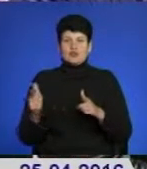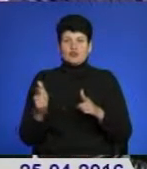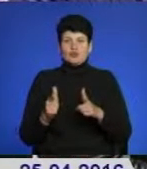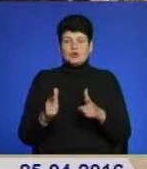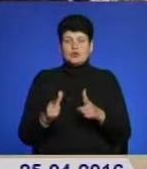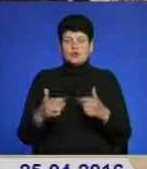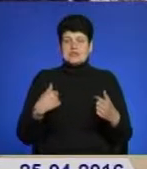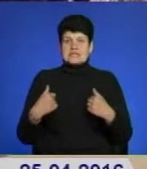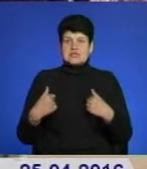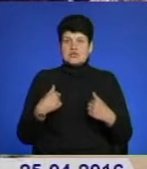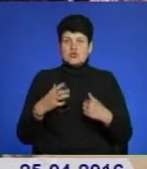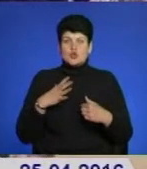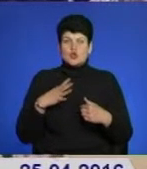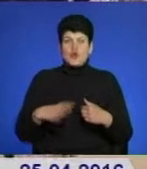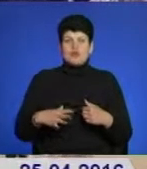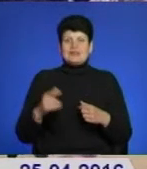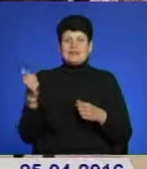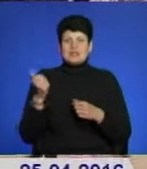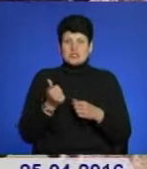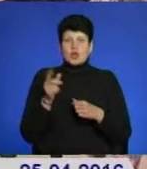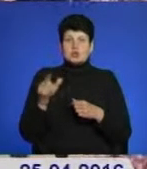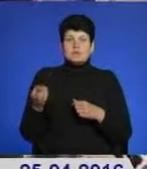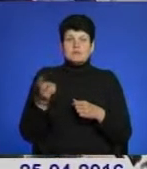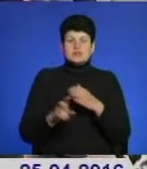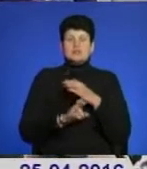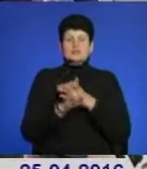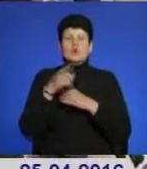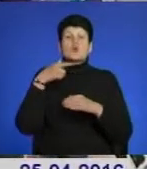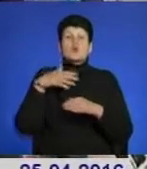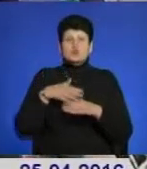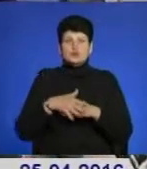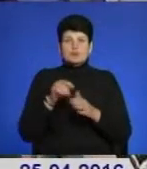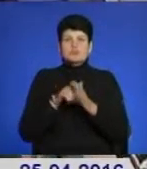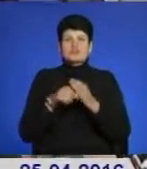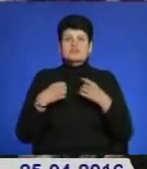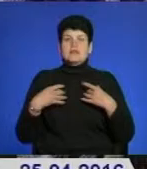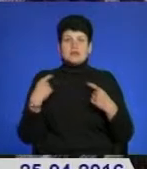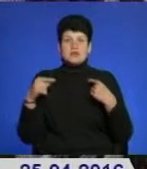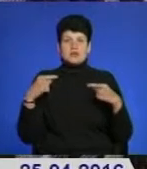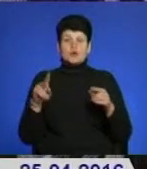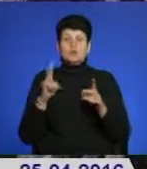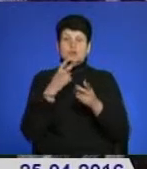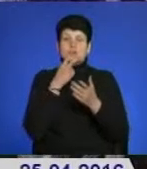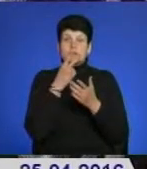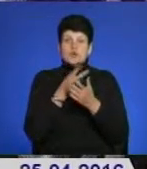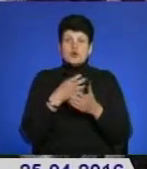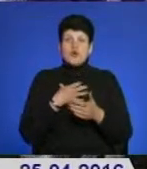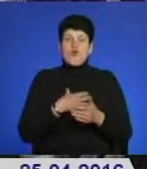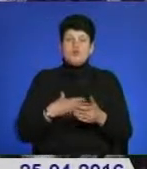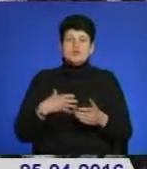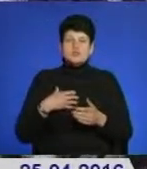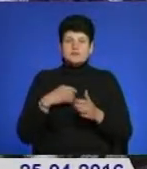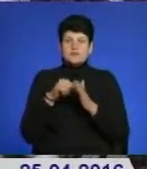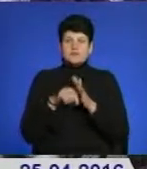тижня. Тернополяни, що завітали цього дня до міських храмів, розуміють суть свята по-різному. Хтось вбачає його найважливішим аспектом